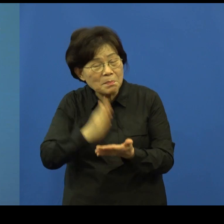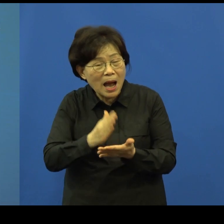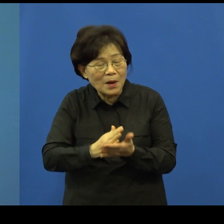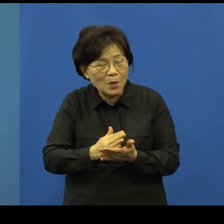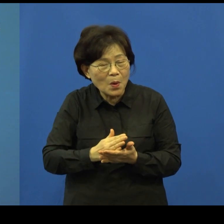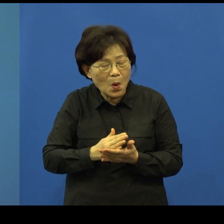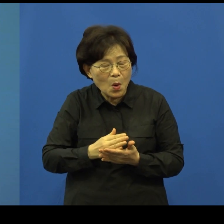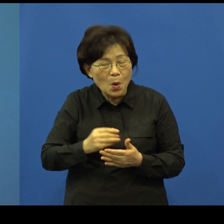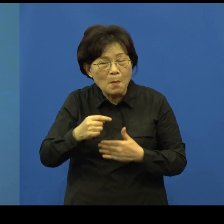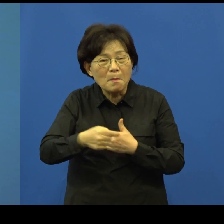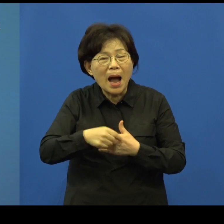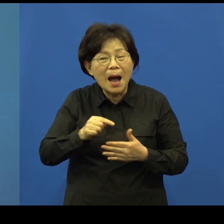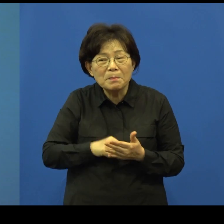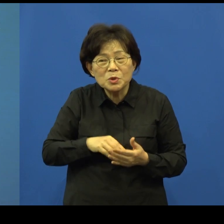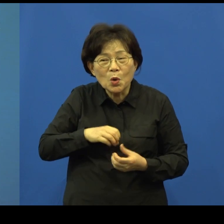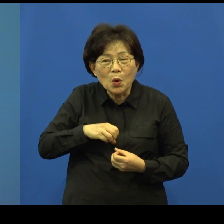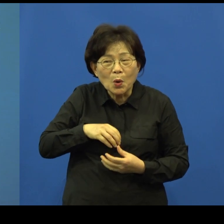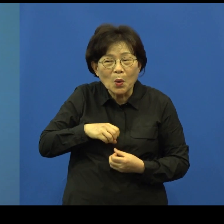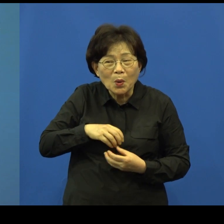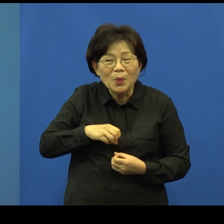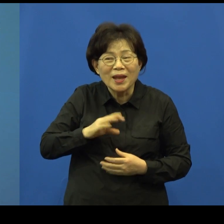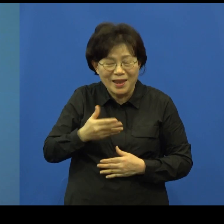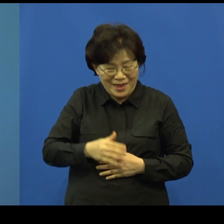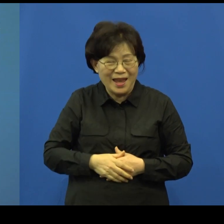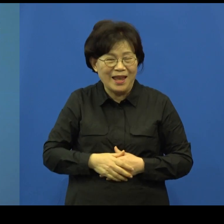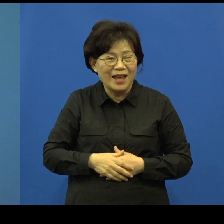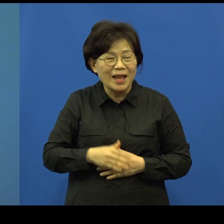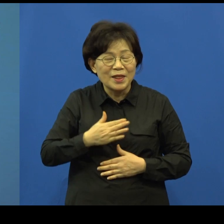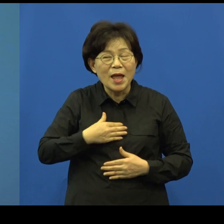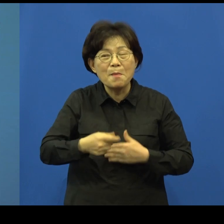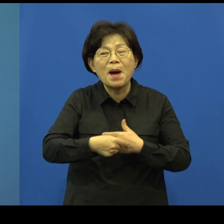돼요. 그때는 내 안에서 지금 일어나고 있기